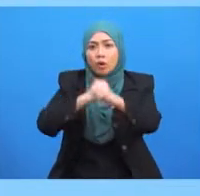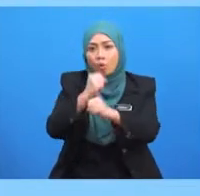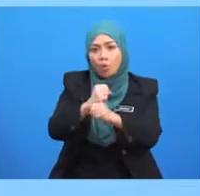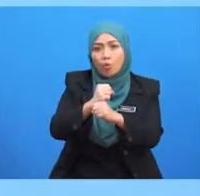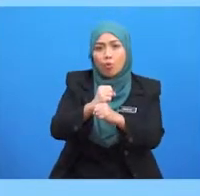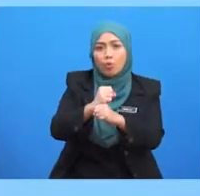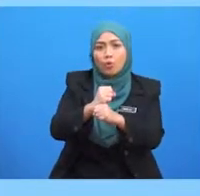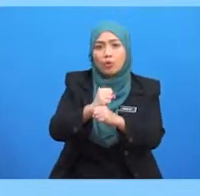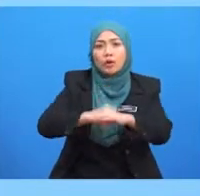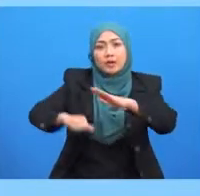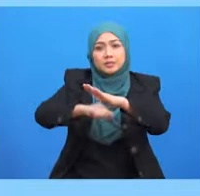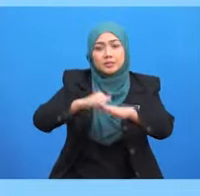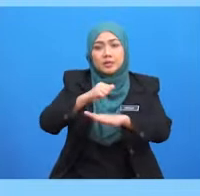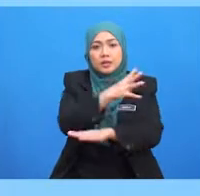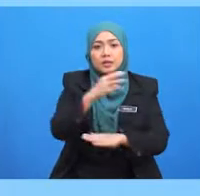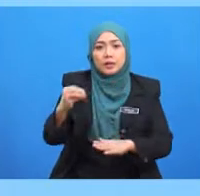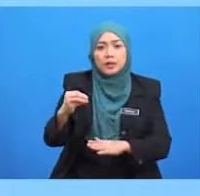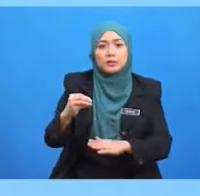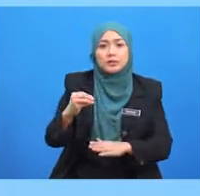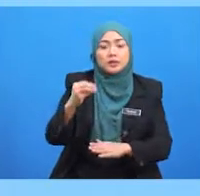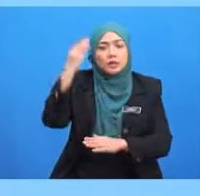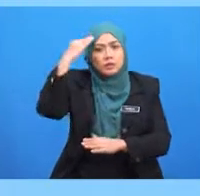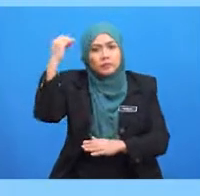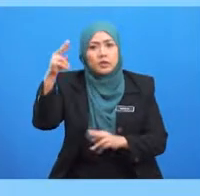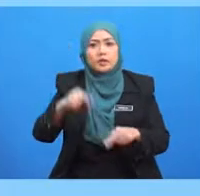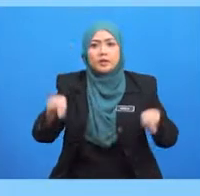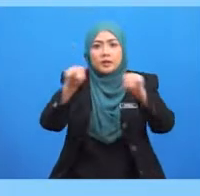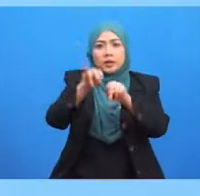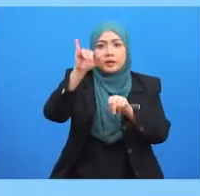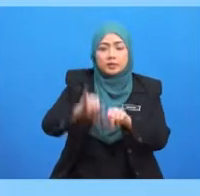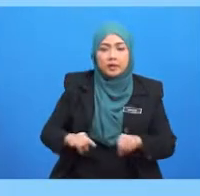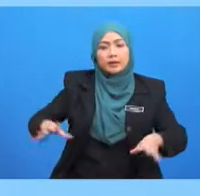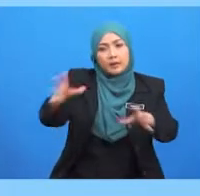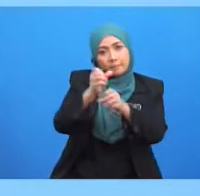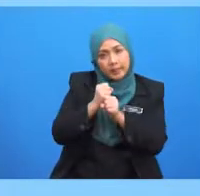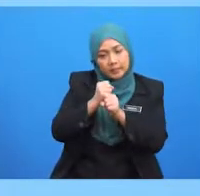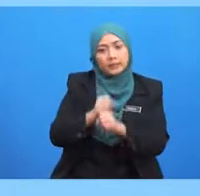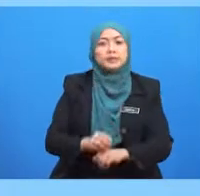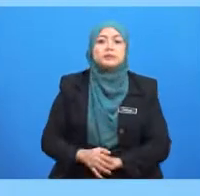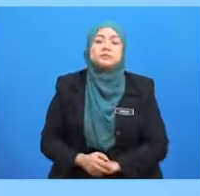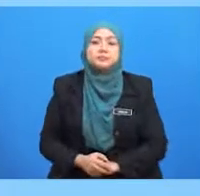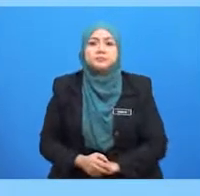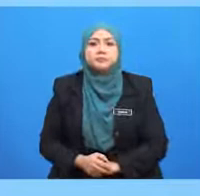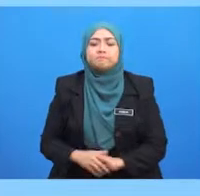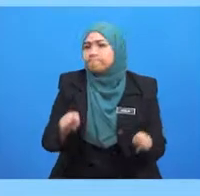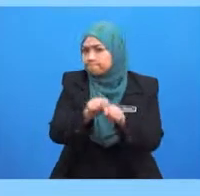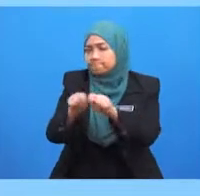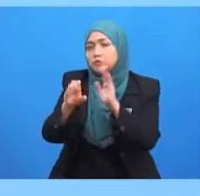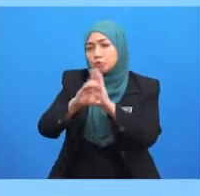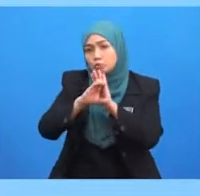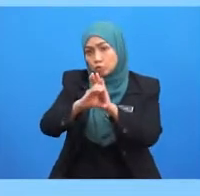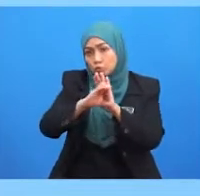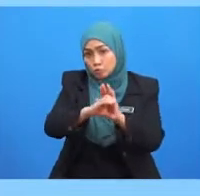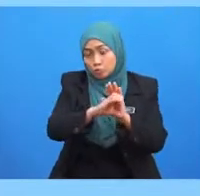dan ta'zir kain nah yang diperolehi seperti contoh-contoh sebelum ini